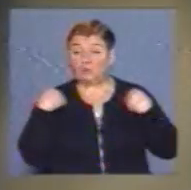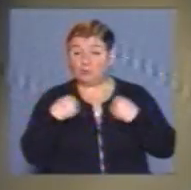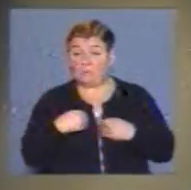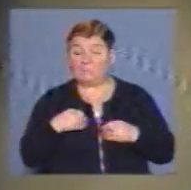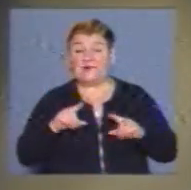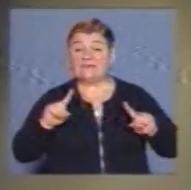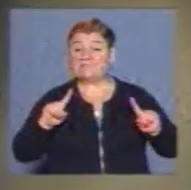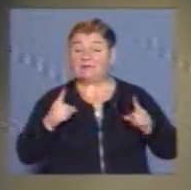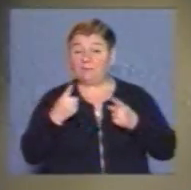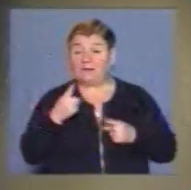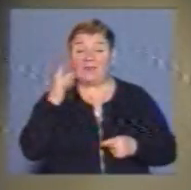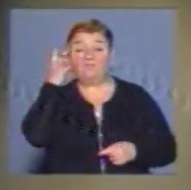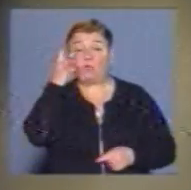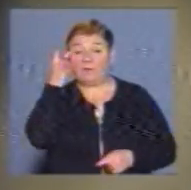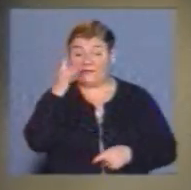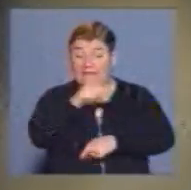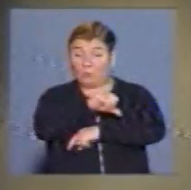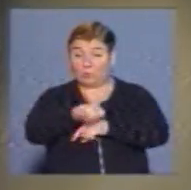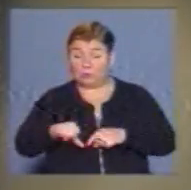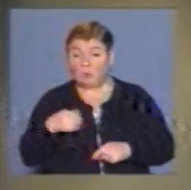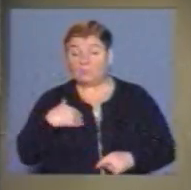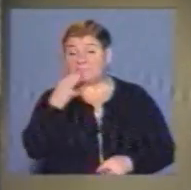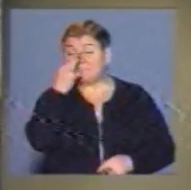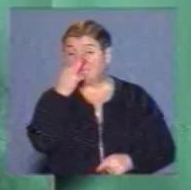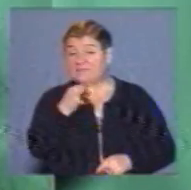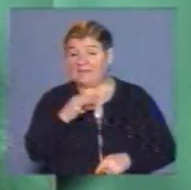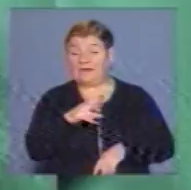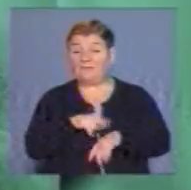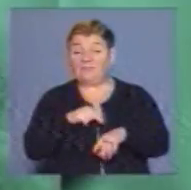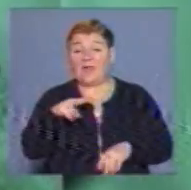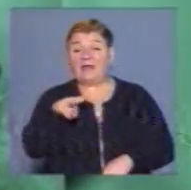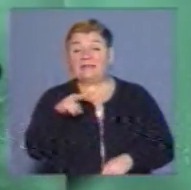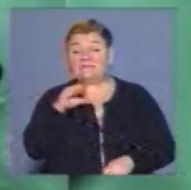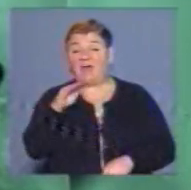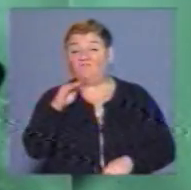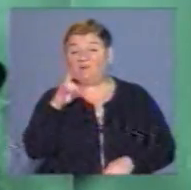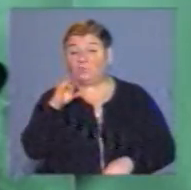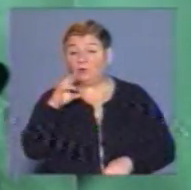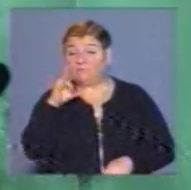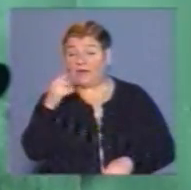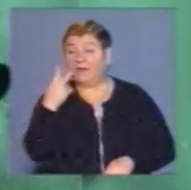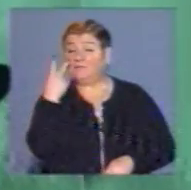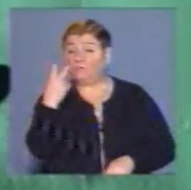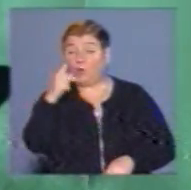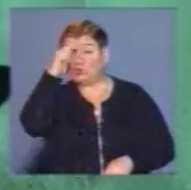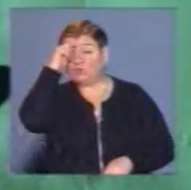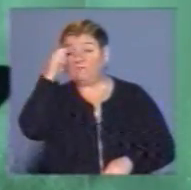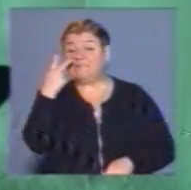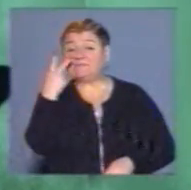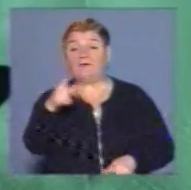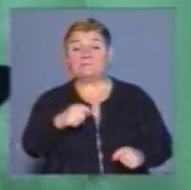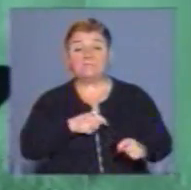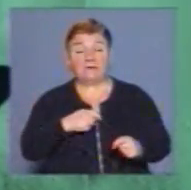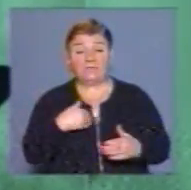з Румунією. Про це сьогодні повідомила речниця Мукачівського прикордонного загону Леся Федорова. Двох чоловіків виявили за 20 метрів